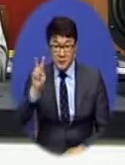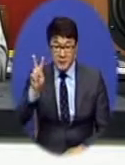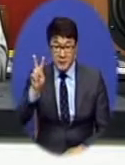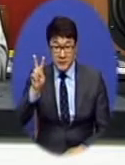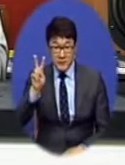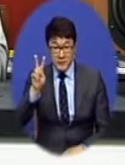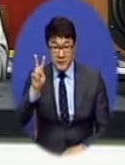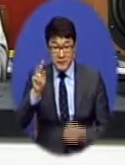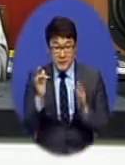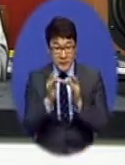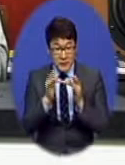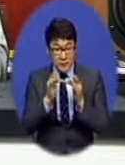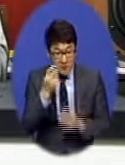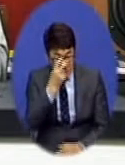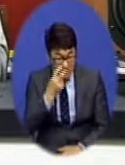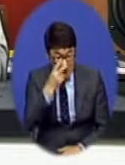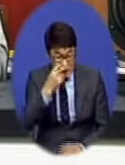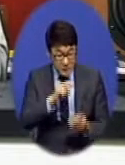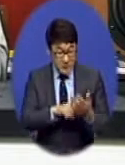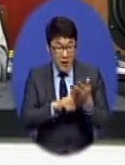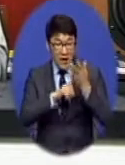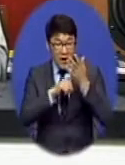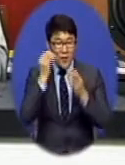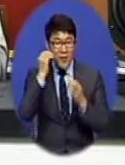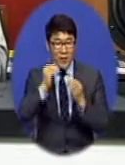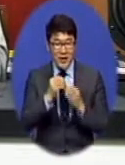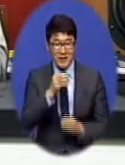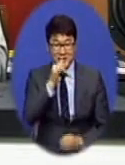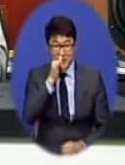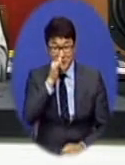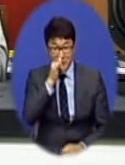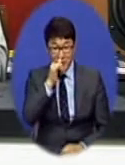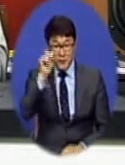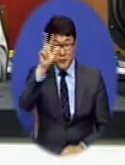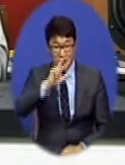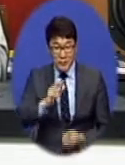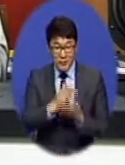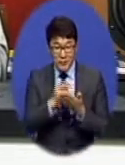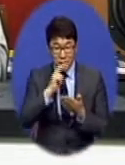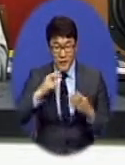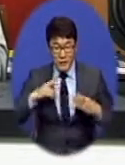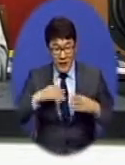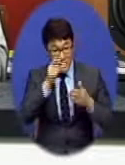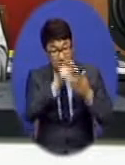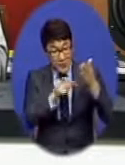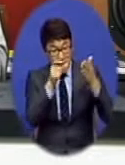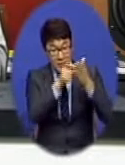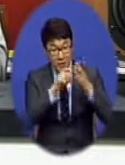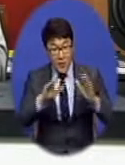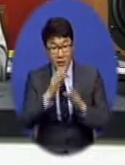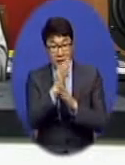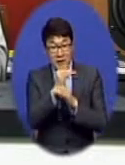저 네이버 검색창에 이렇게 치시면 복지TV 홈페이지가 나와요. 거기에 전국 나눔 노래자랑 누르시고 오늘 날짜